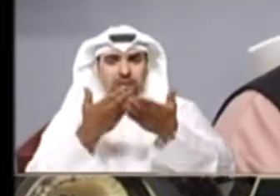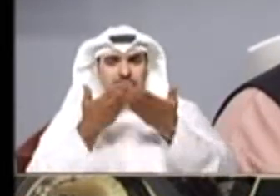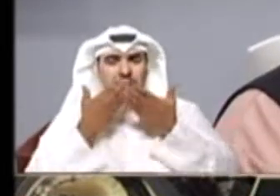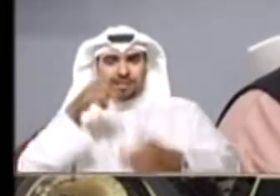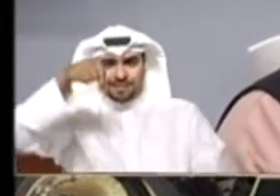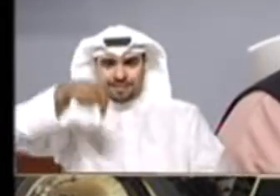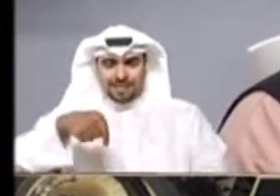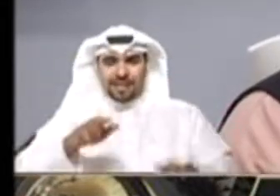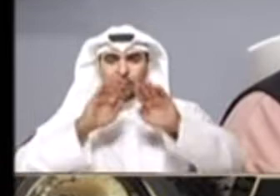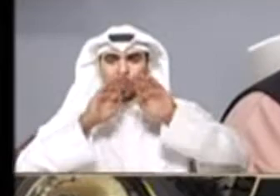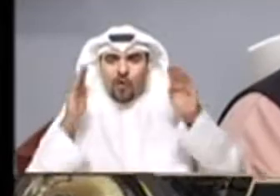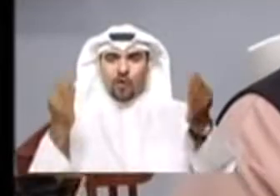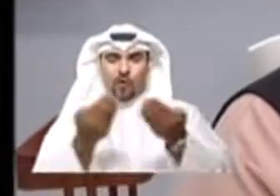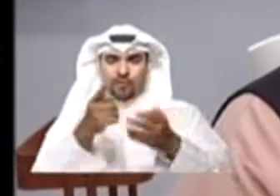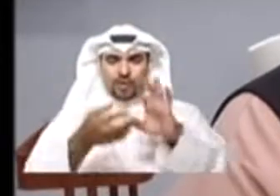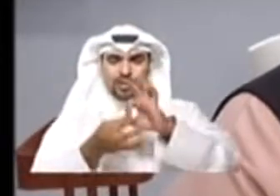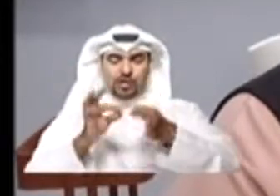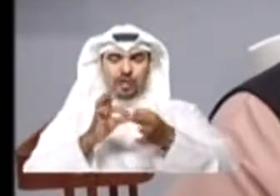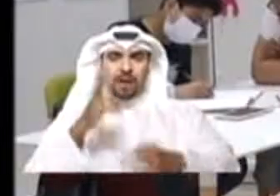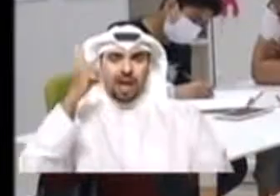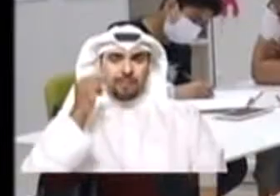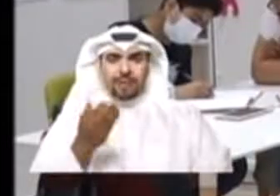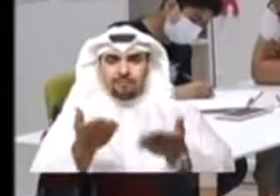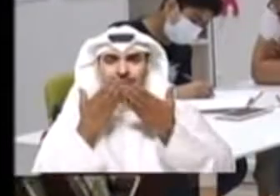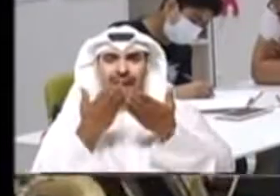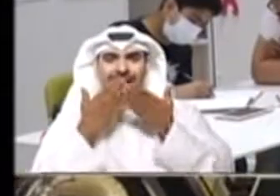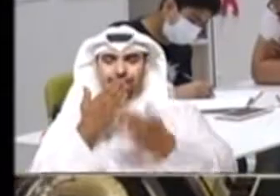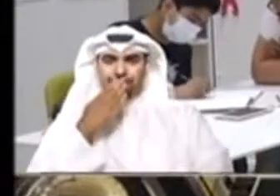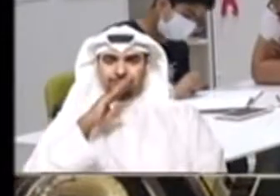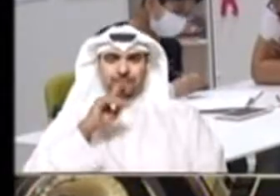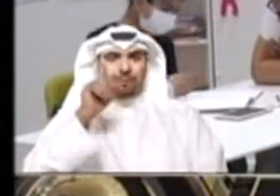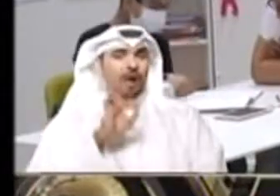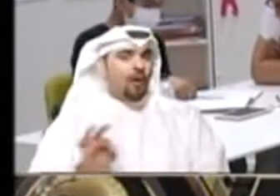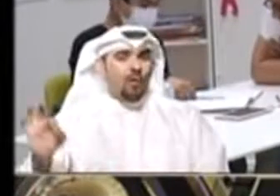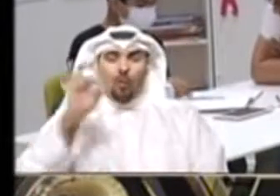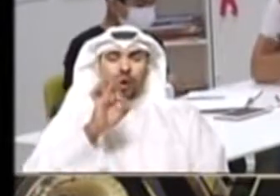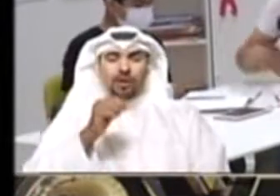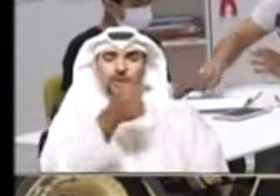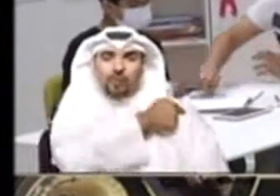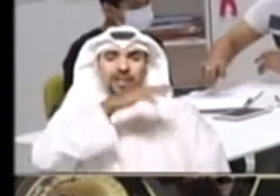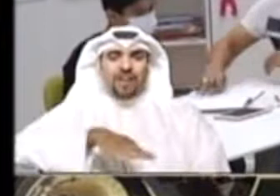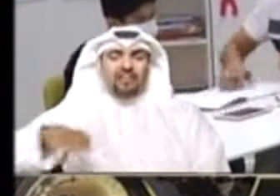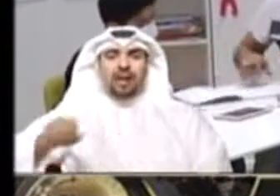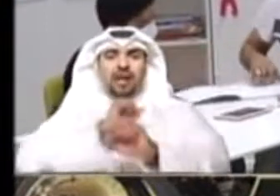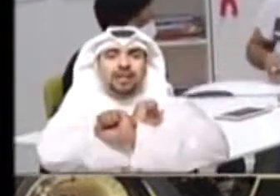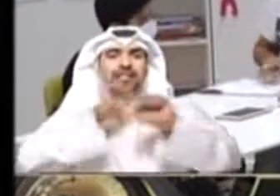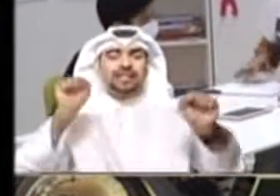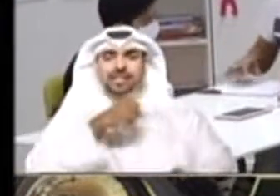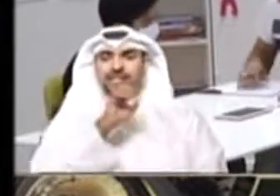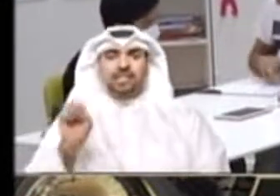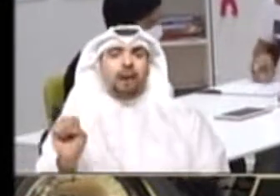الدراسي لجمعية أبي أتعلم اللي في البنك الوطني. وصراحة وايد حبيت المشروع، إن يدرس